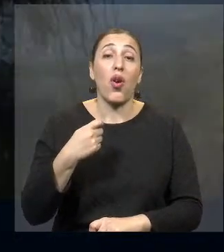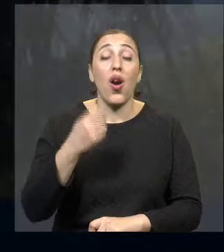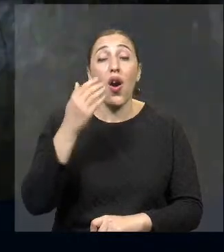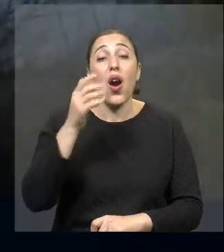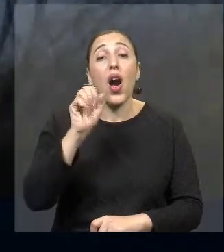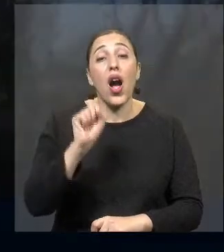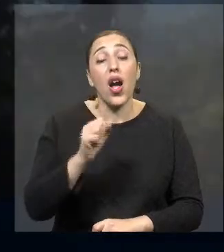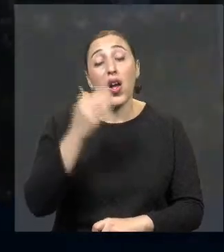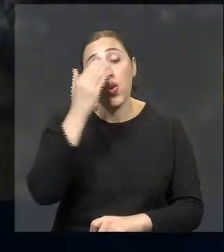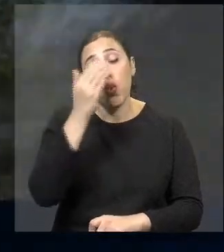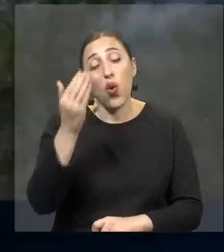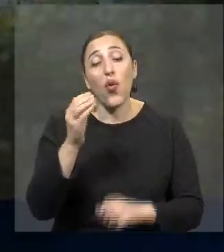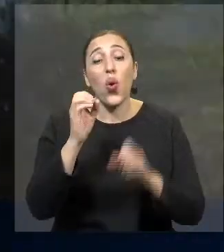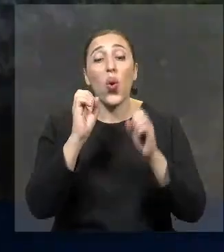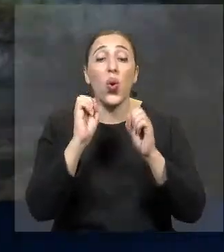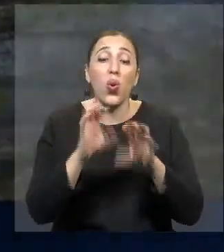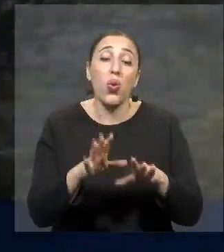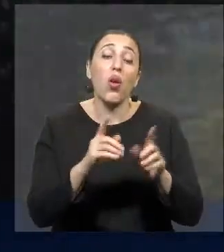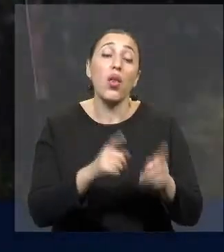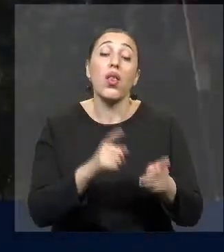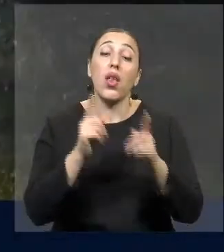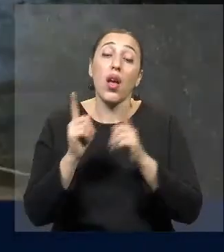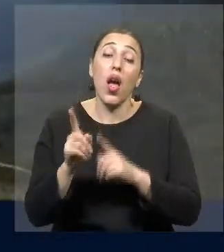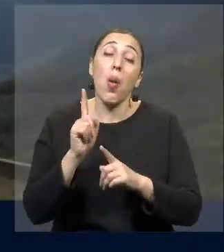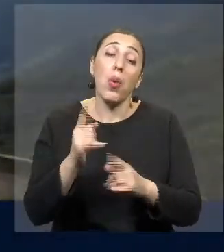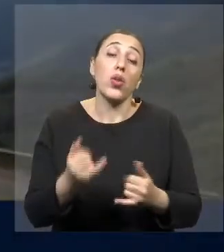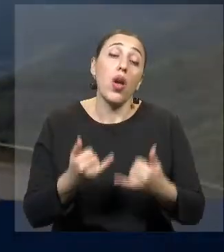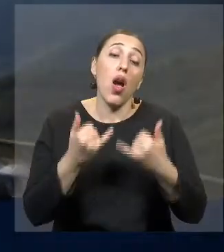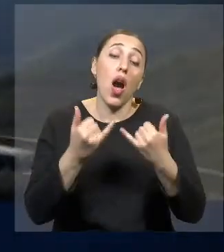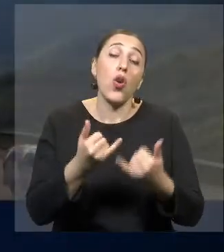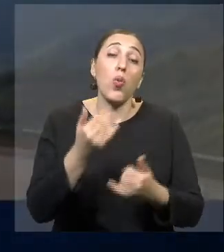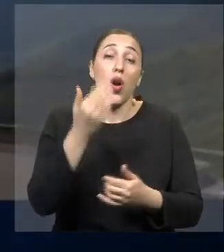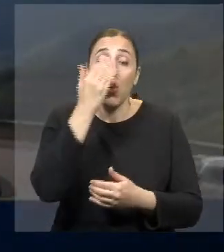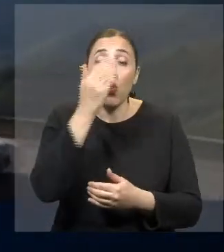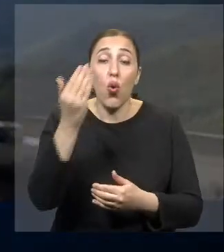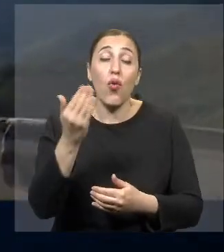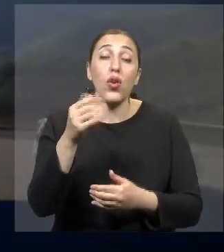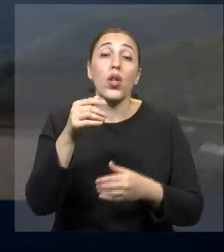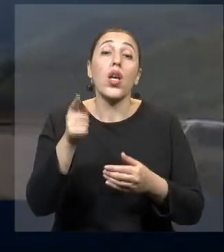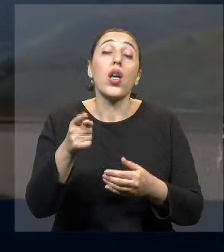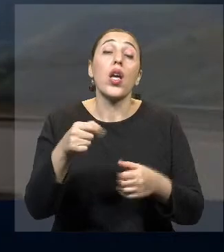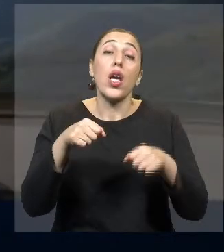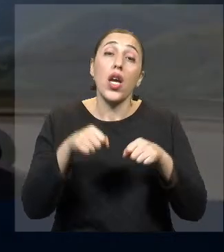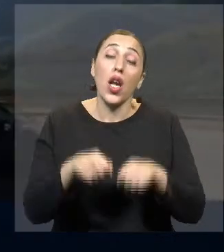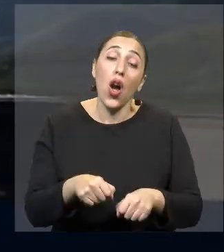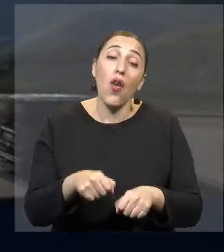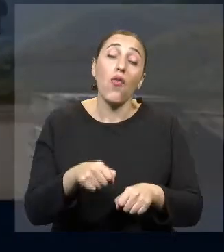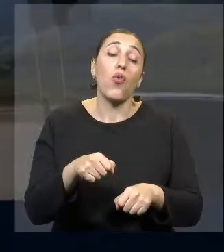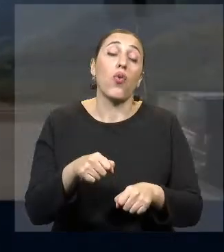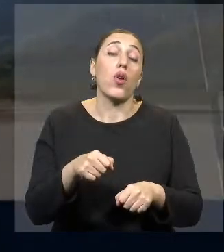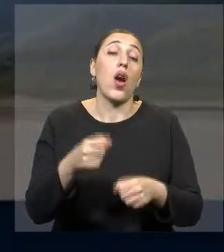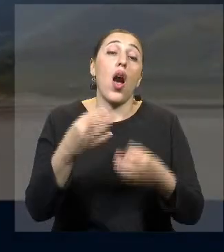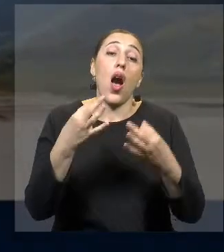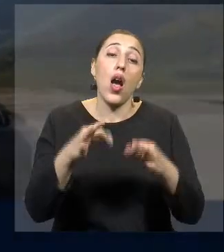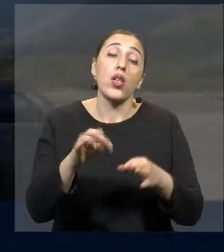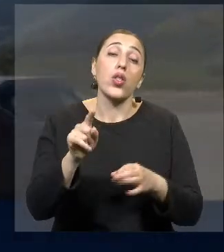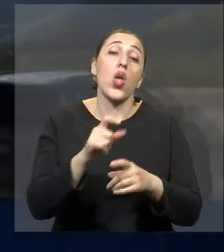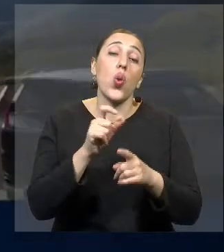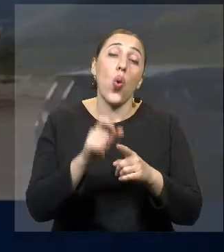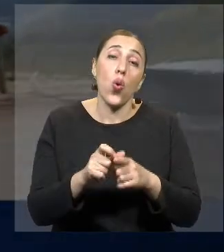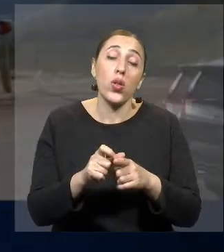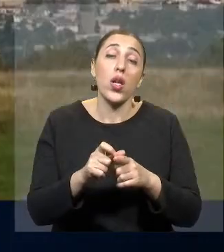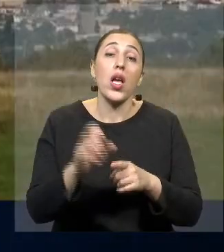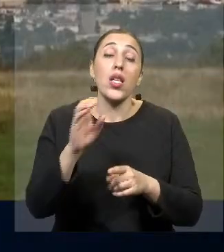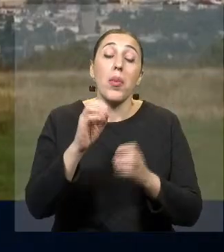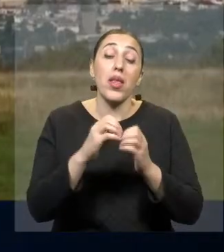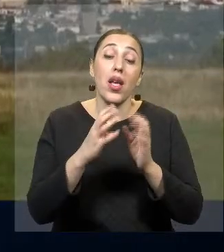որոշեցին հերան լղարաբաղից, բայց իրենք հարգում են ազատնդրության և ազատ դեղաշարժի սկզմունքնե սեպտեմվերի 19-ի ռազմական